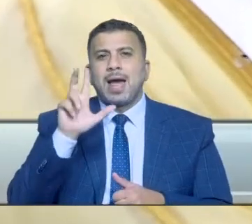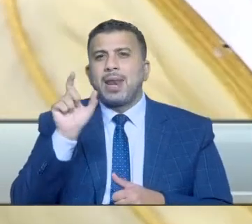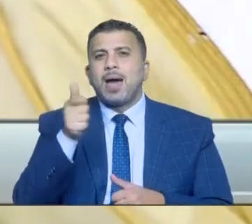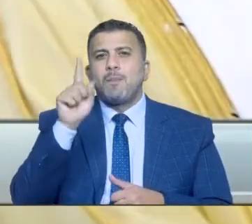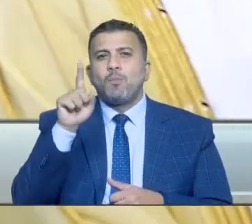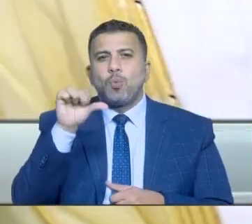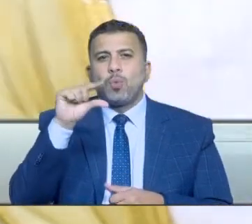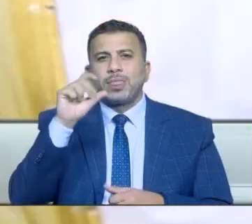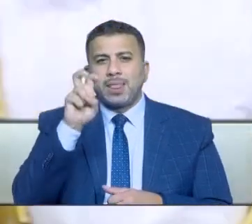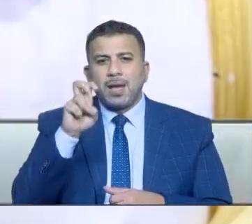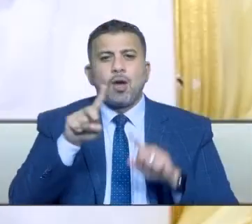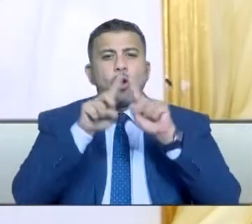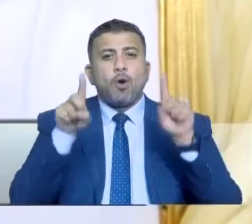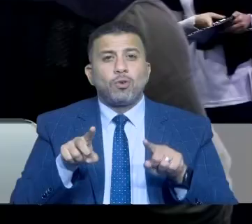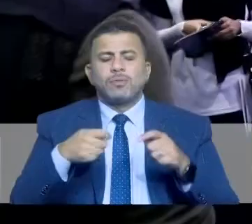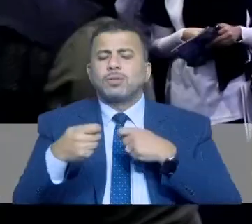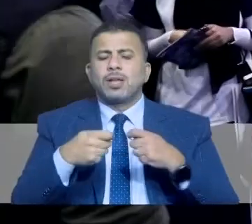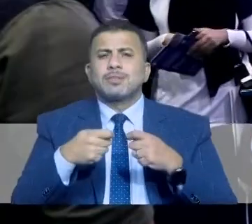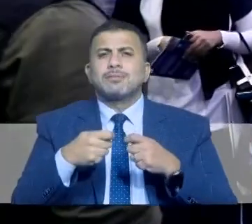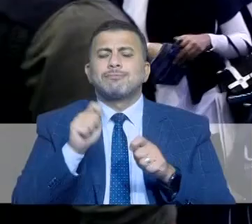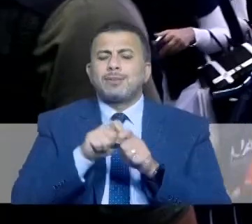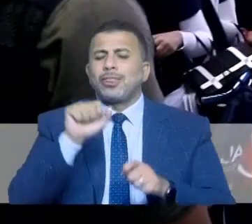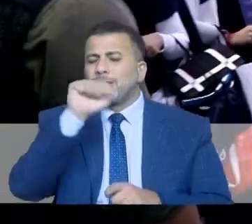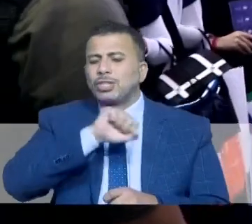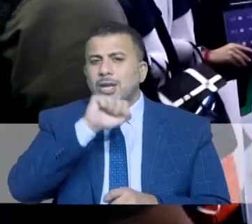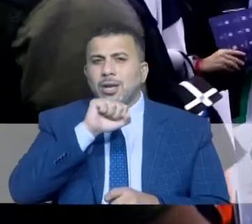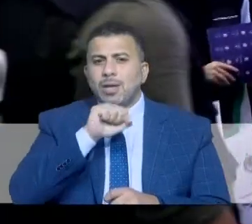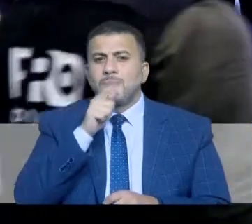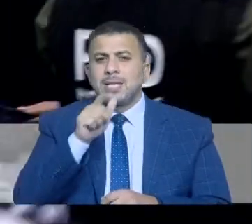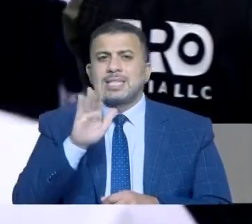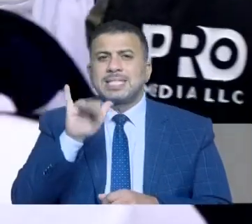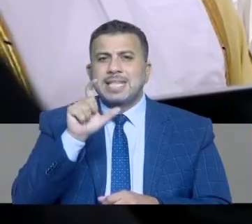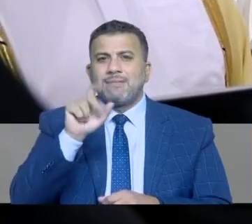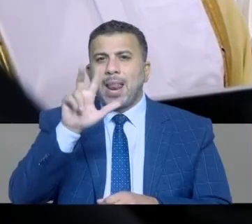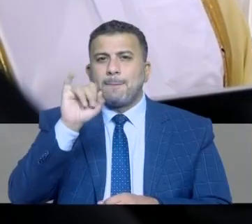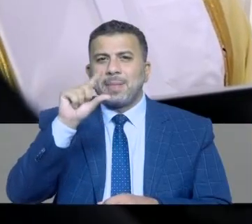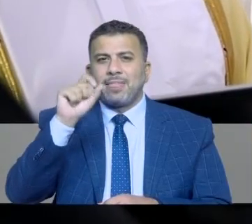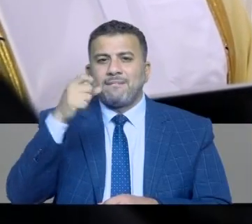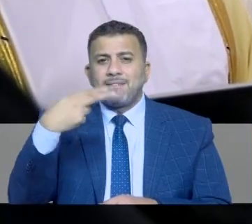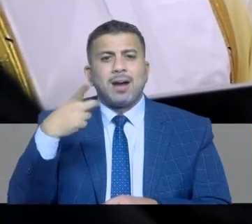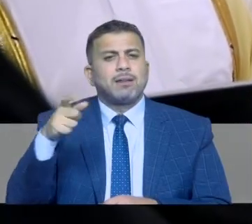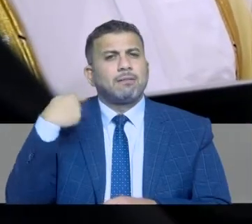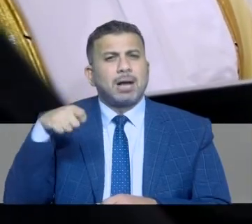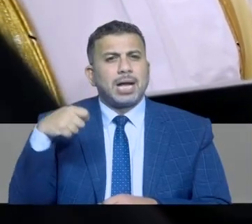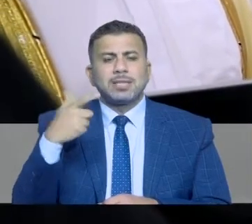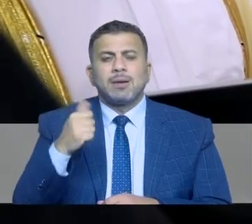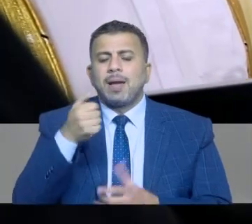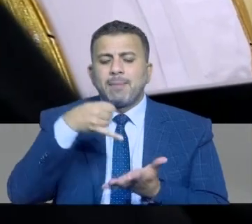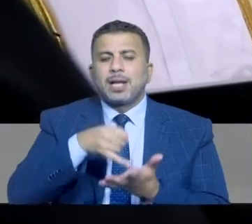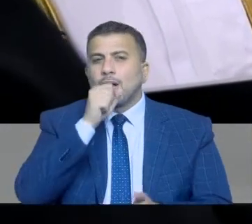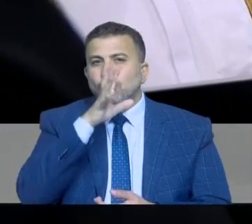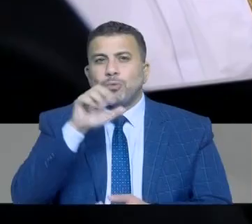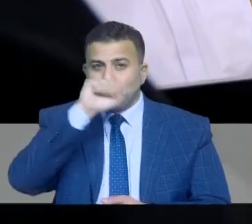عضو مجلس إدارة غرفة تجارة وصناعة الشارقة، وسعادة سيف محمد المدفع الرئيس التنفيذي لمركز إكسبو